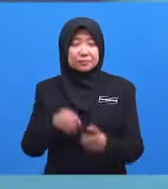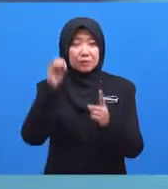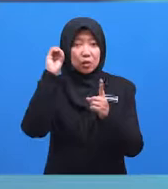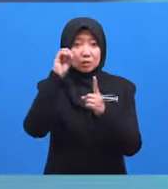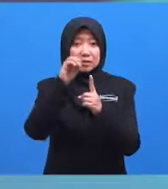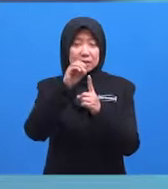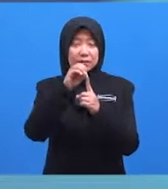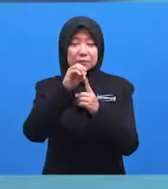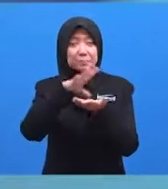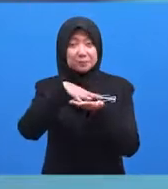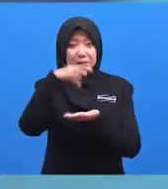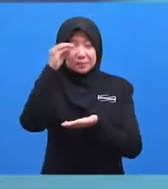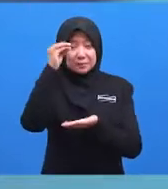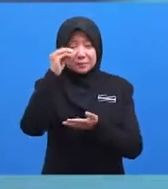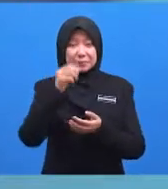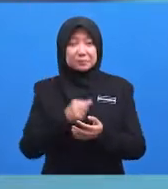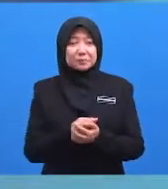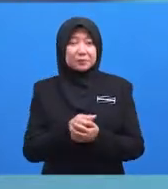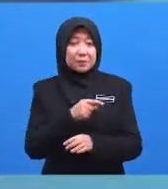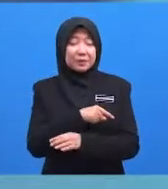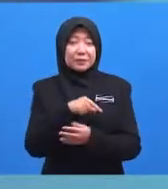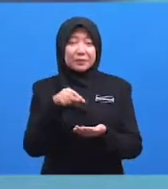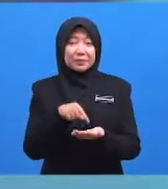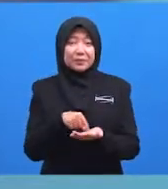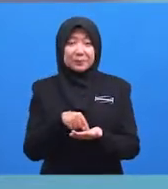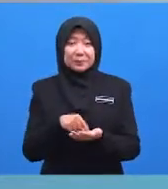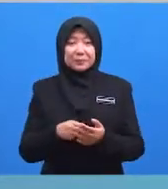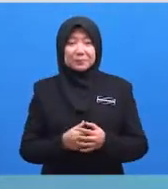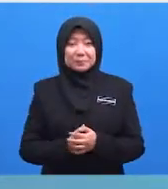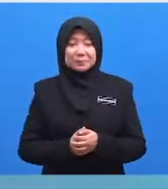Objektif pembelajaran cikgu pada hari ini ialah